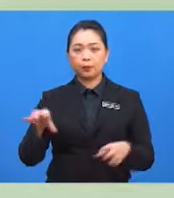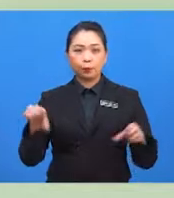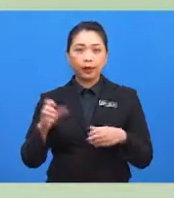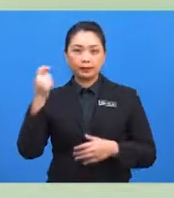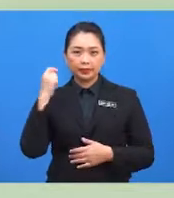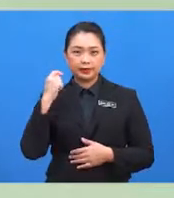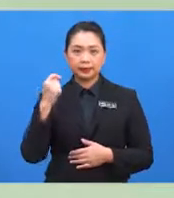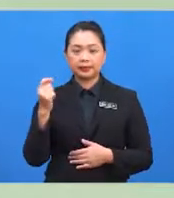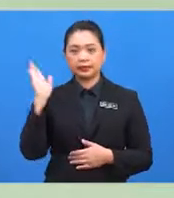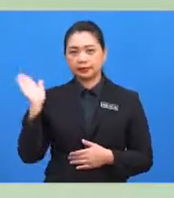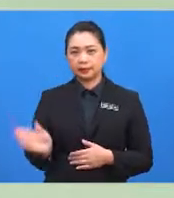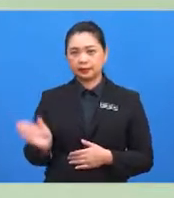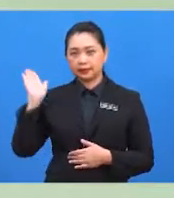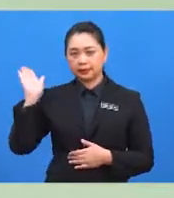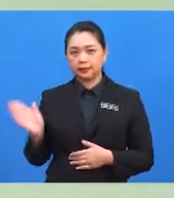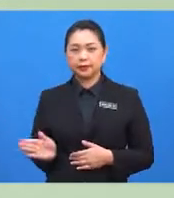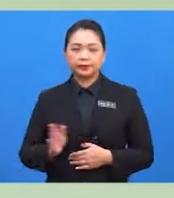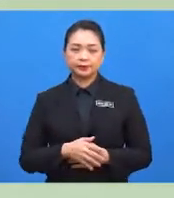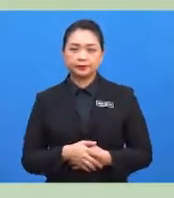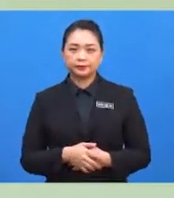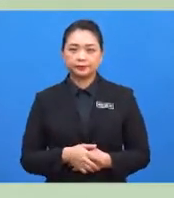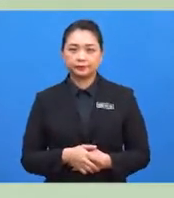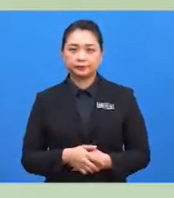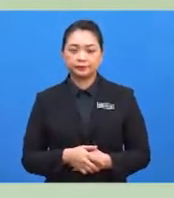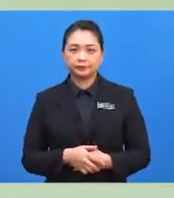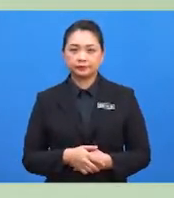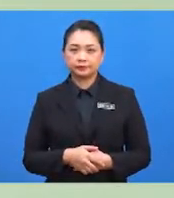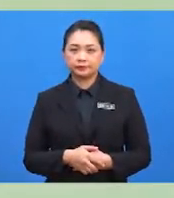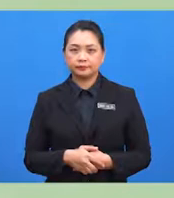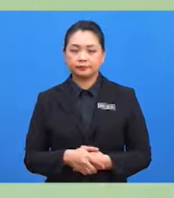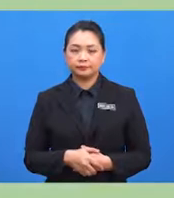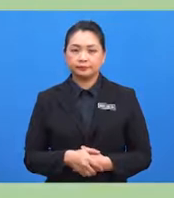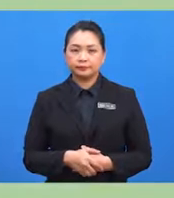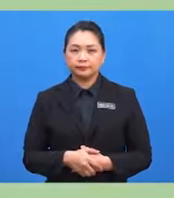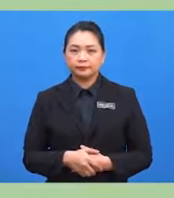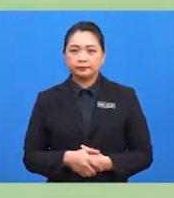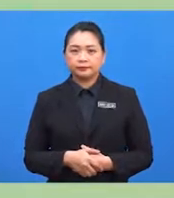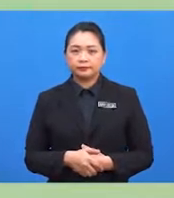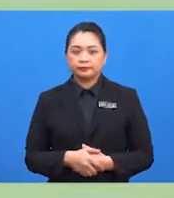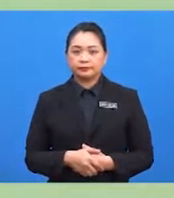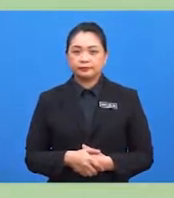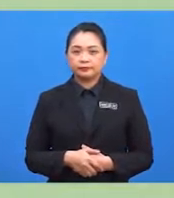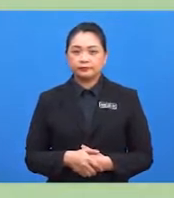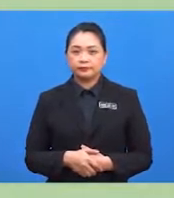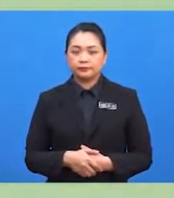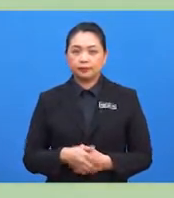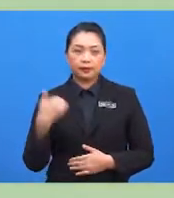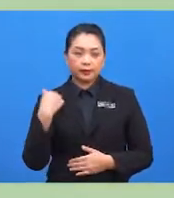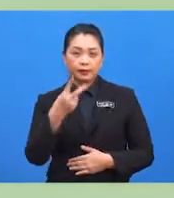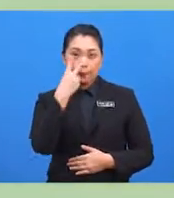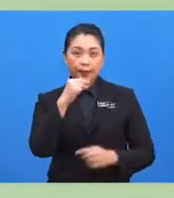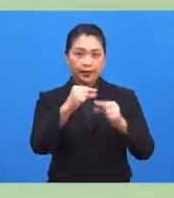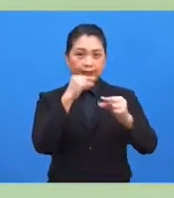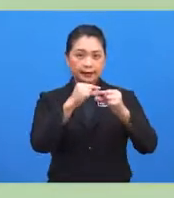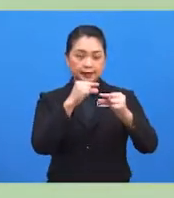fail sampel pada lokasi yang telah anda simpan. Anda akan dapat lihat garisan crop mark dan blik pada